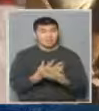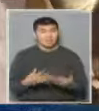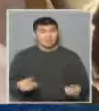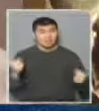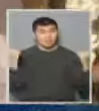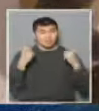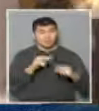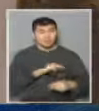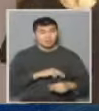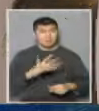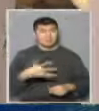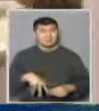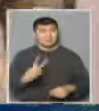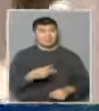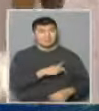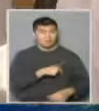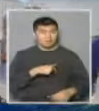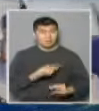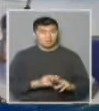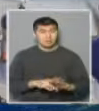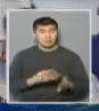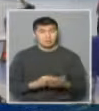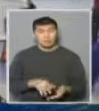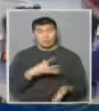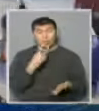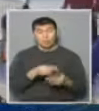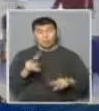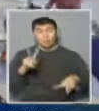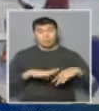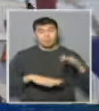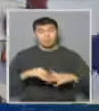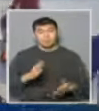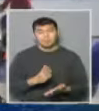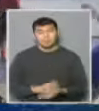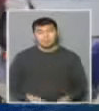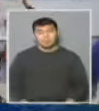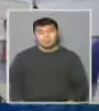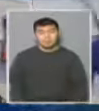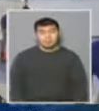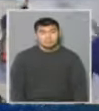спорта. Работают 52 тренера, которые являются профессионалами своего дела.